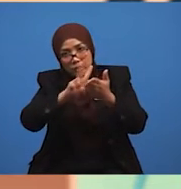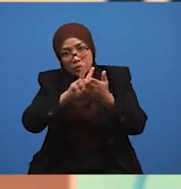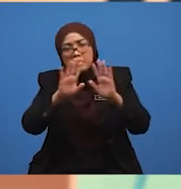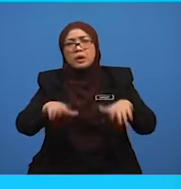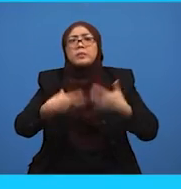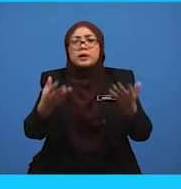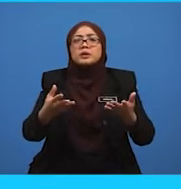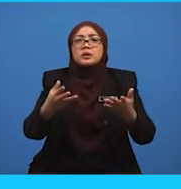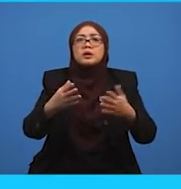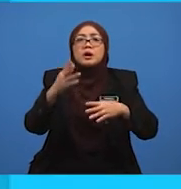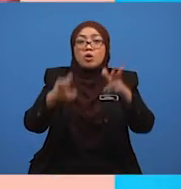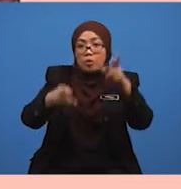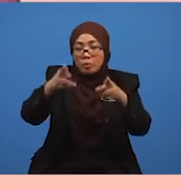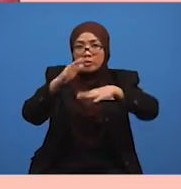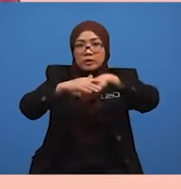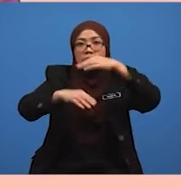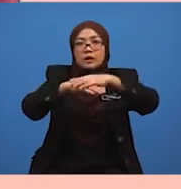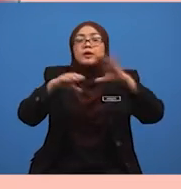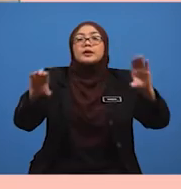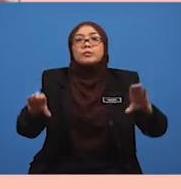tangan dicipta.